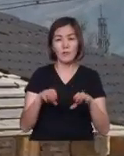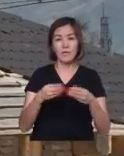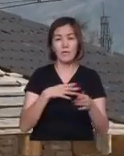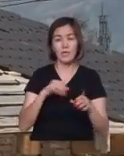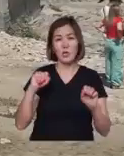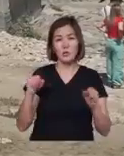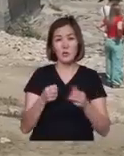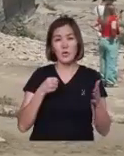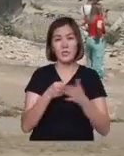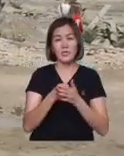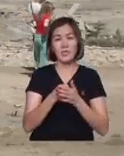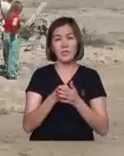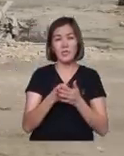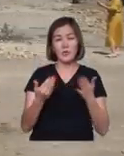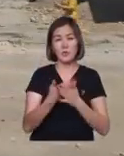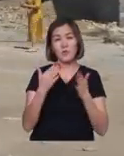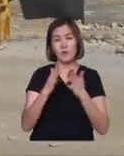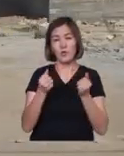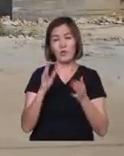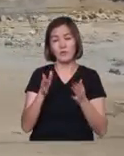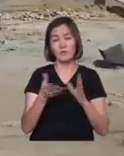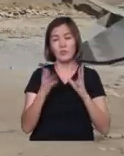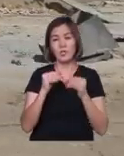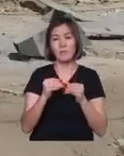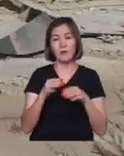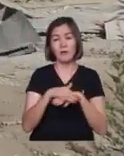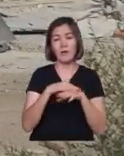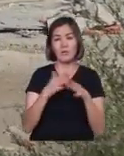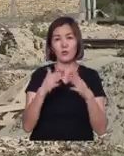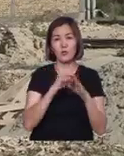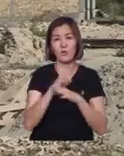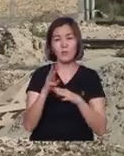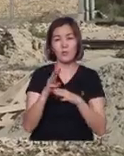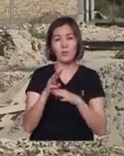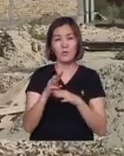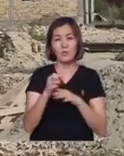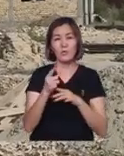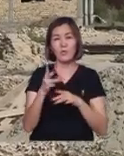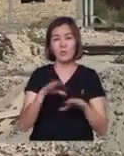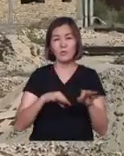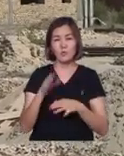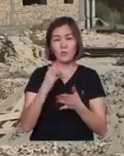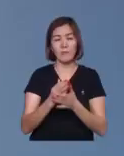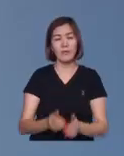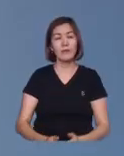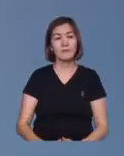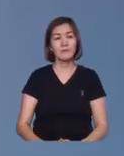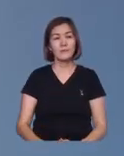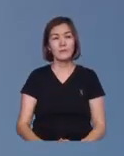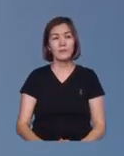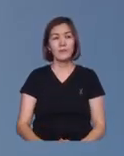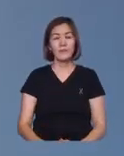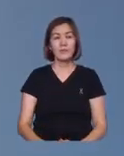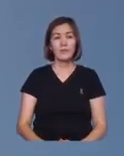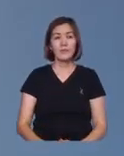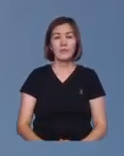суық түскенше қоныс тойын тойлатады дейді жауаптылар. Жалпы ауданда халықты баспанамен қамтуда бірнеше жоба қарастырылған.